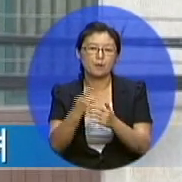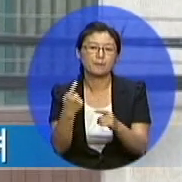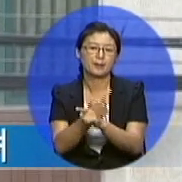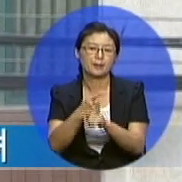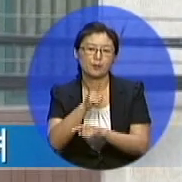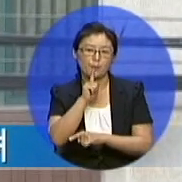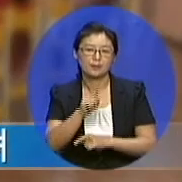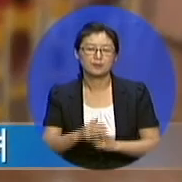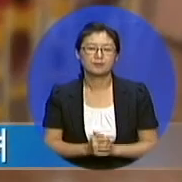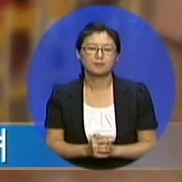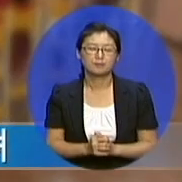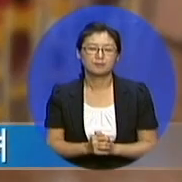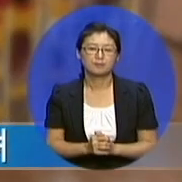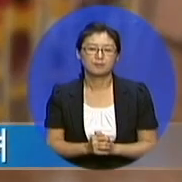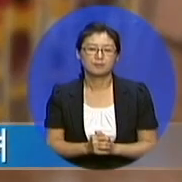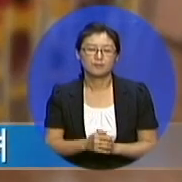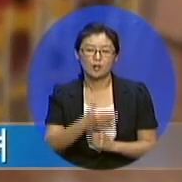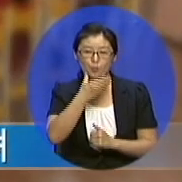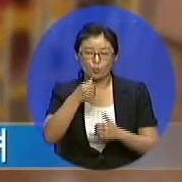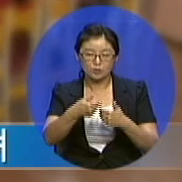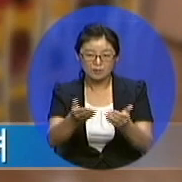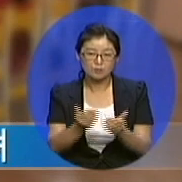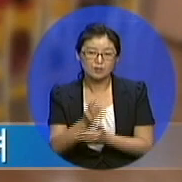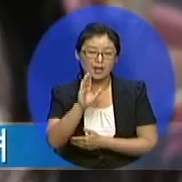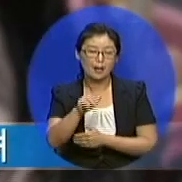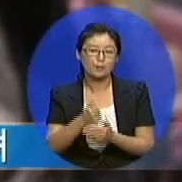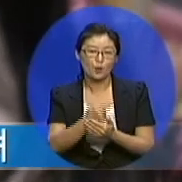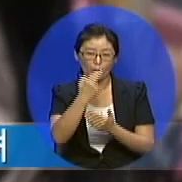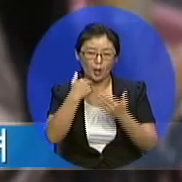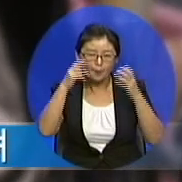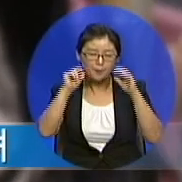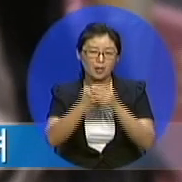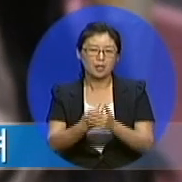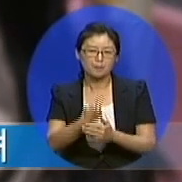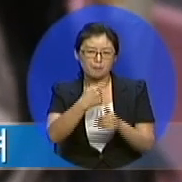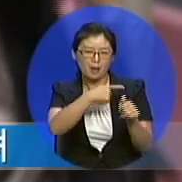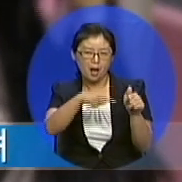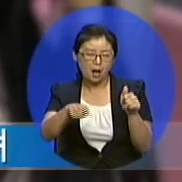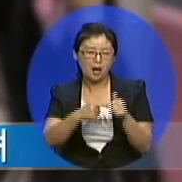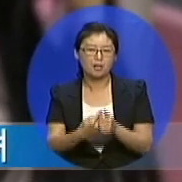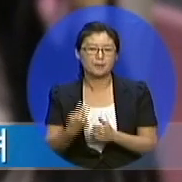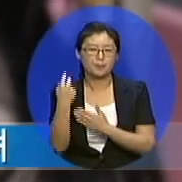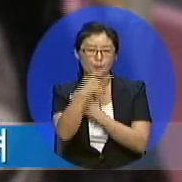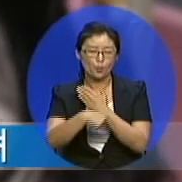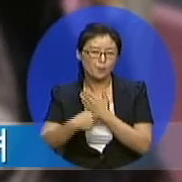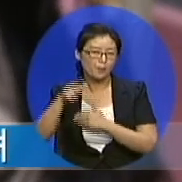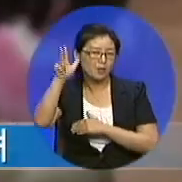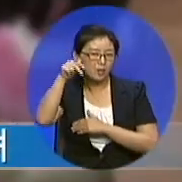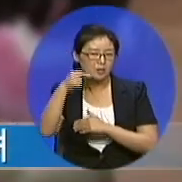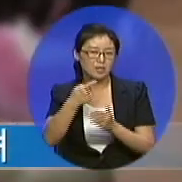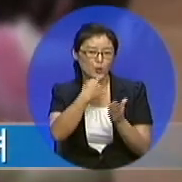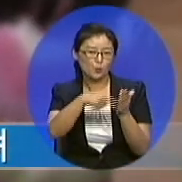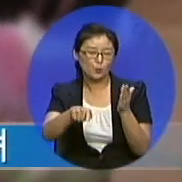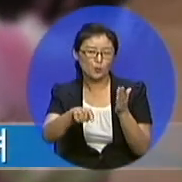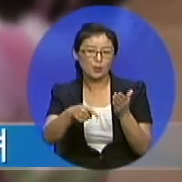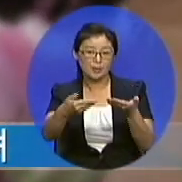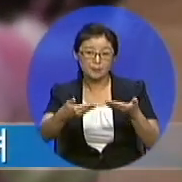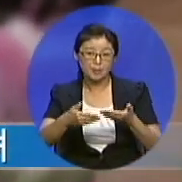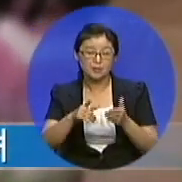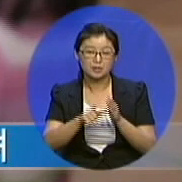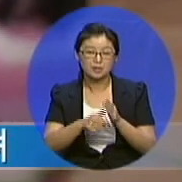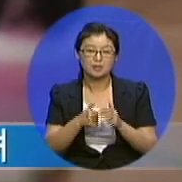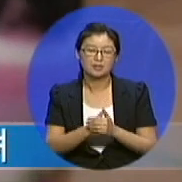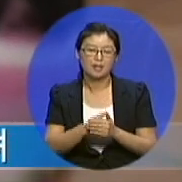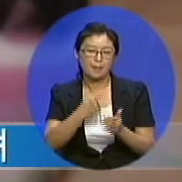시행된다고 밝혔습니다. 따라서 복지부는 앞으로 영유아의 생명을 해치거나 신체 또는 정신에 중대한 손해를 입힌 경우